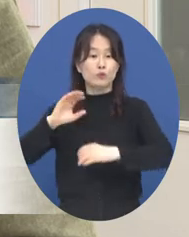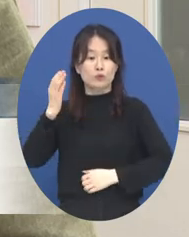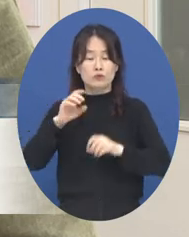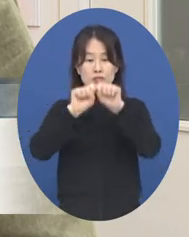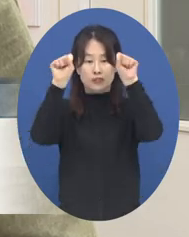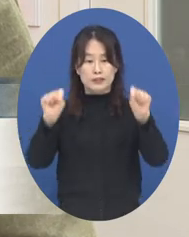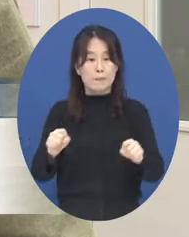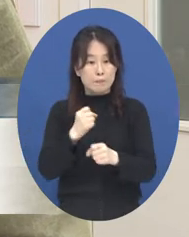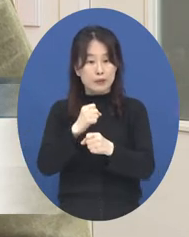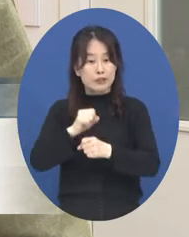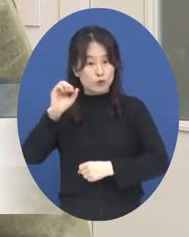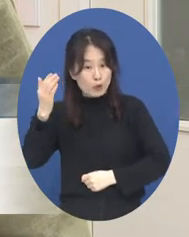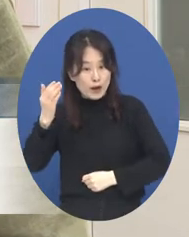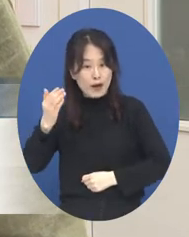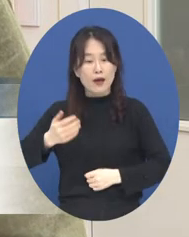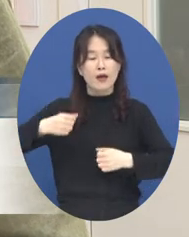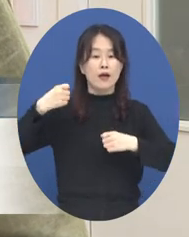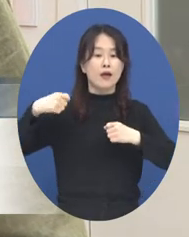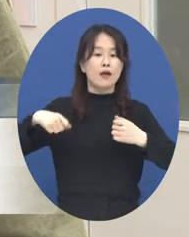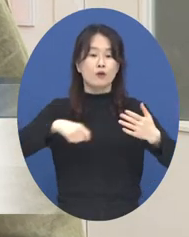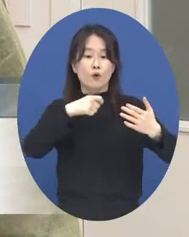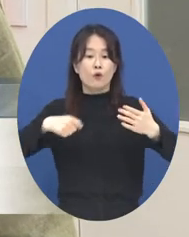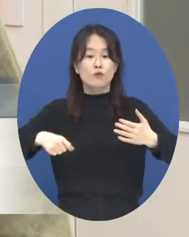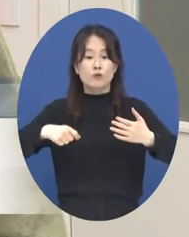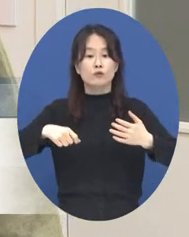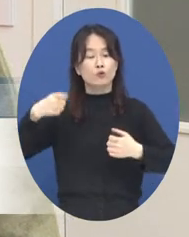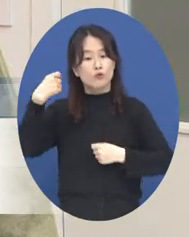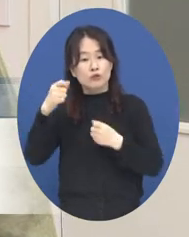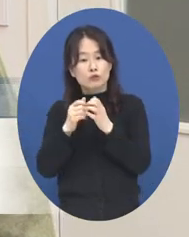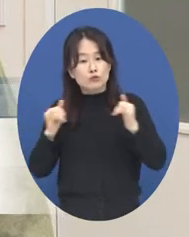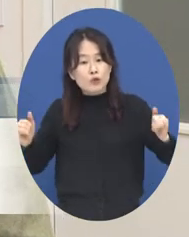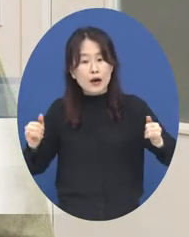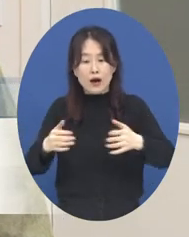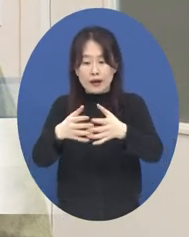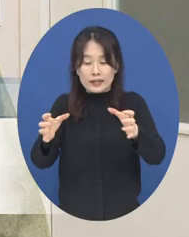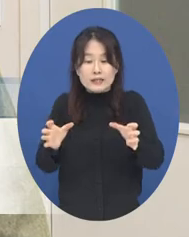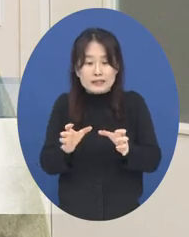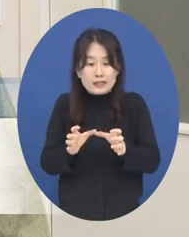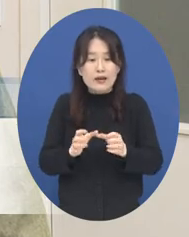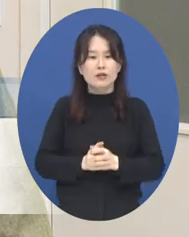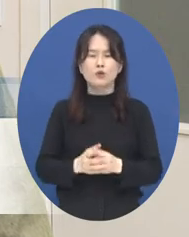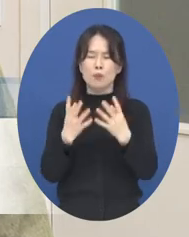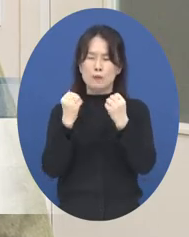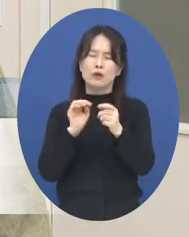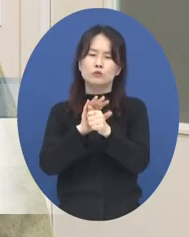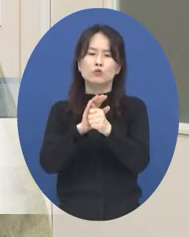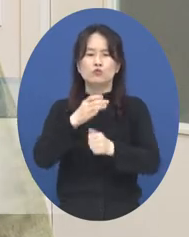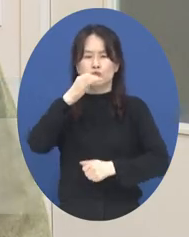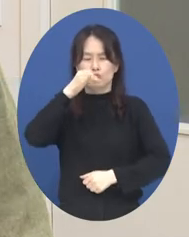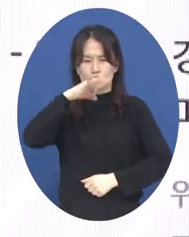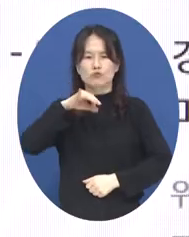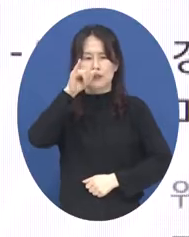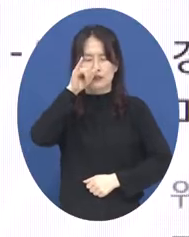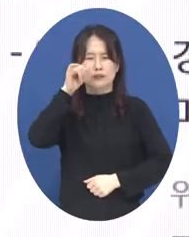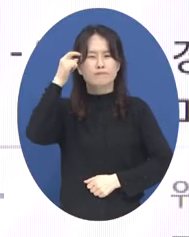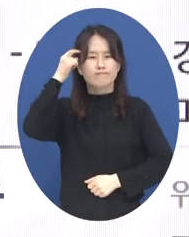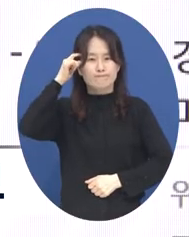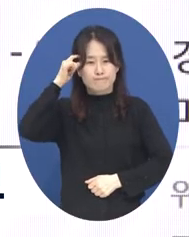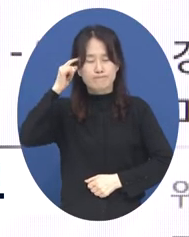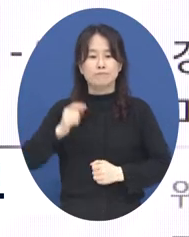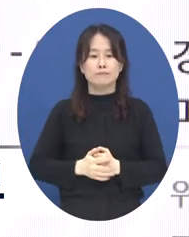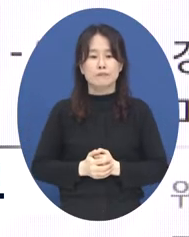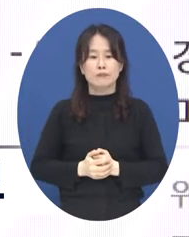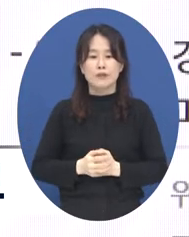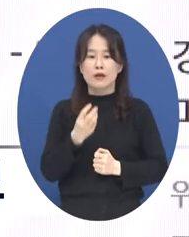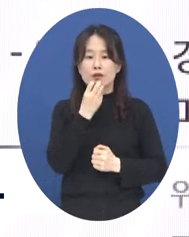된다면 공연을 진행 하시는 예술과 그리고 공연단체 에게도 많은 도움이 될 것으로 저희는 생각을 하고 있습니다 현재